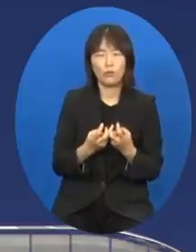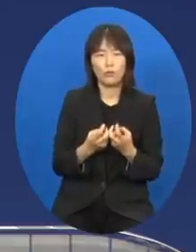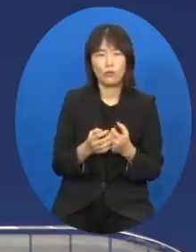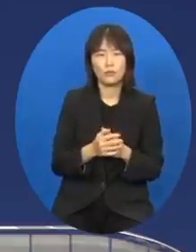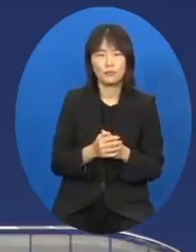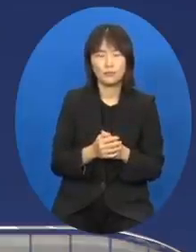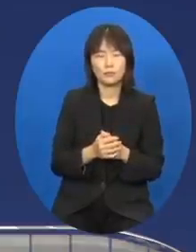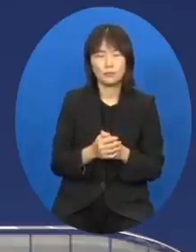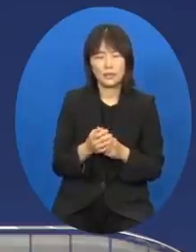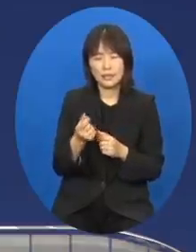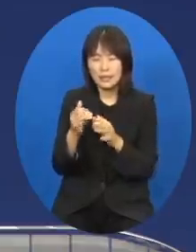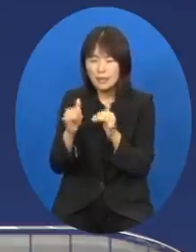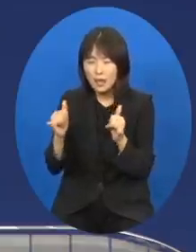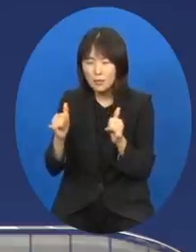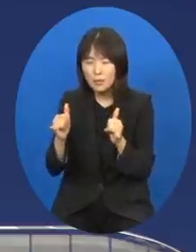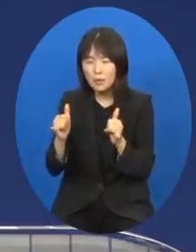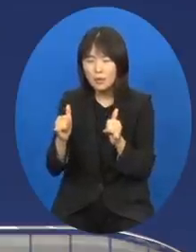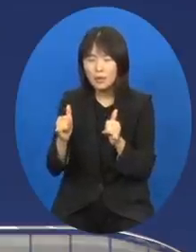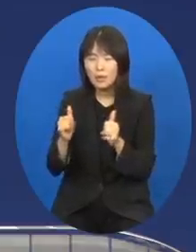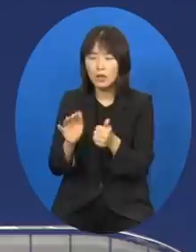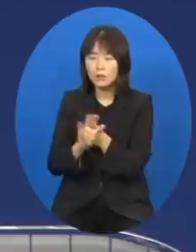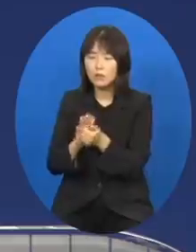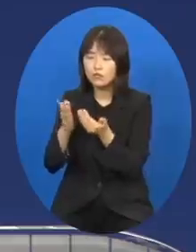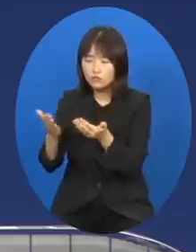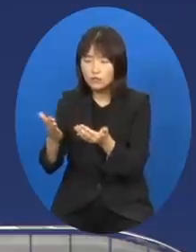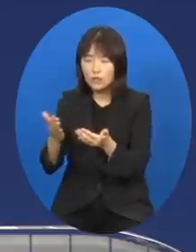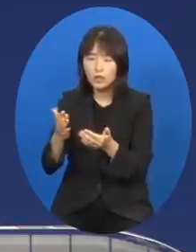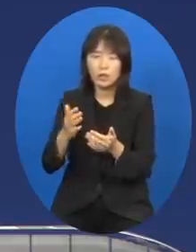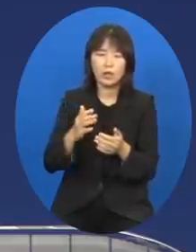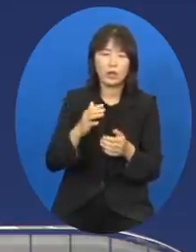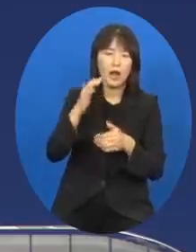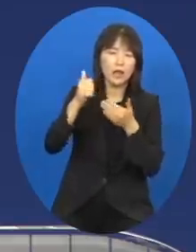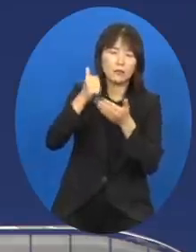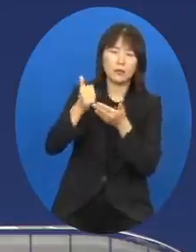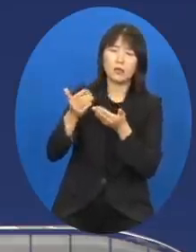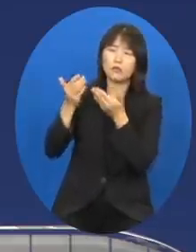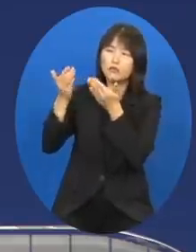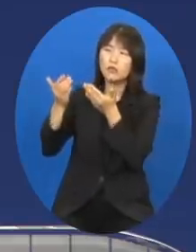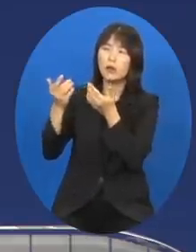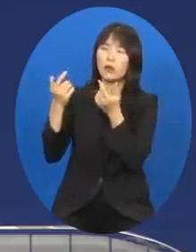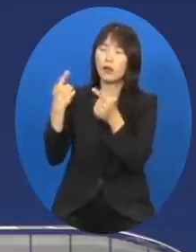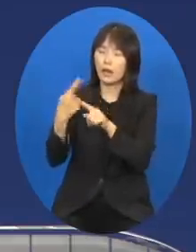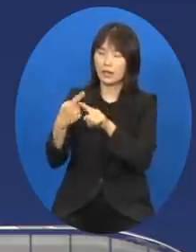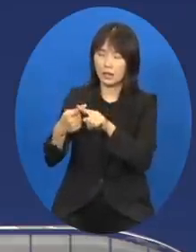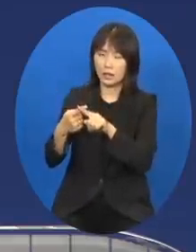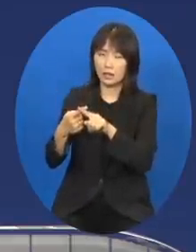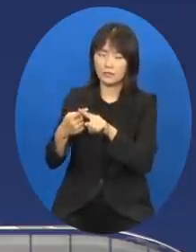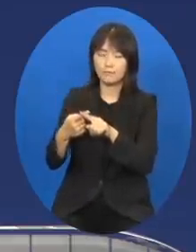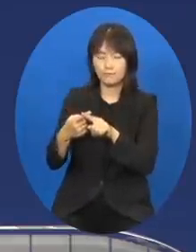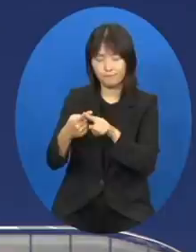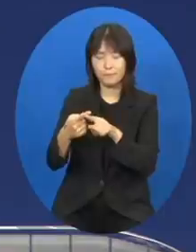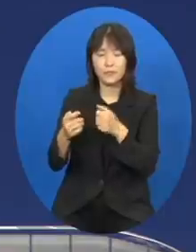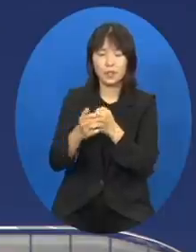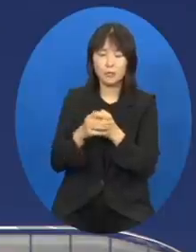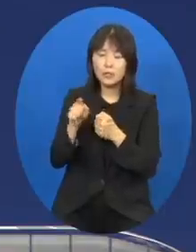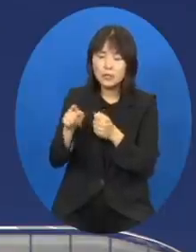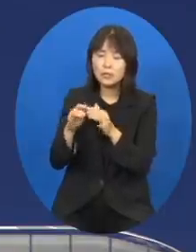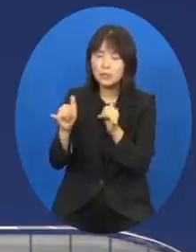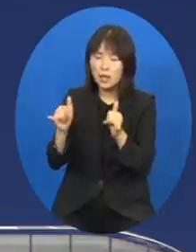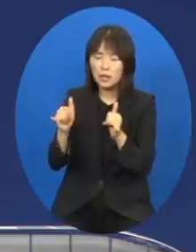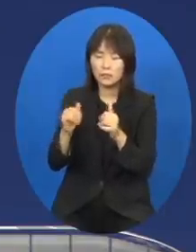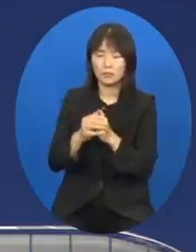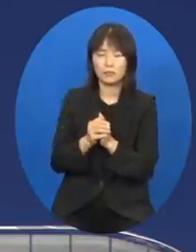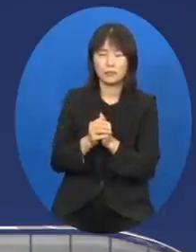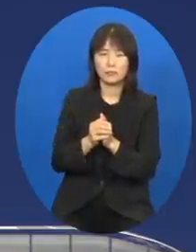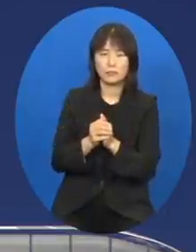지극히 작은 자 하나에게 한 것이 나에게 한 거라는데 그 사람이 지극히 작은 자는 아닐까? 그래서 돈을 드리면 계속